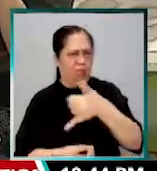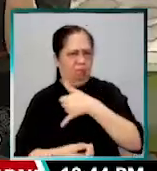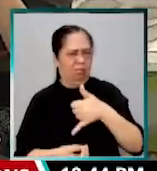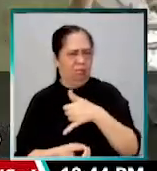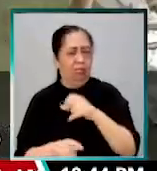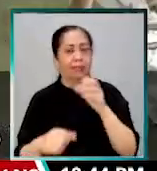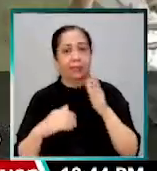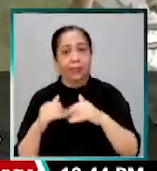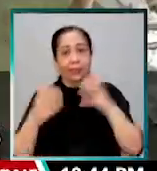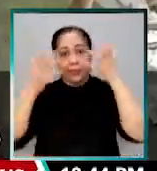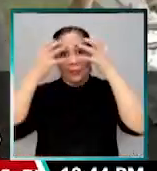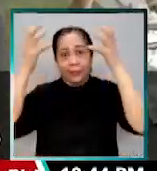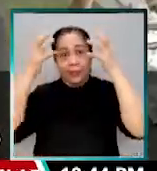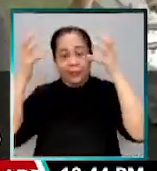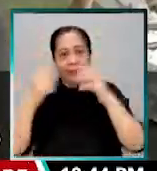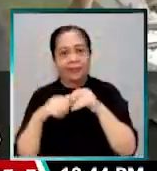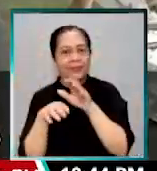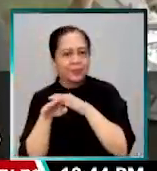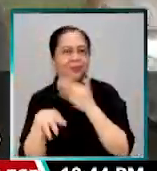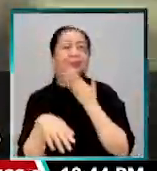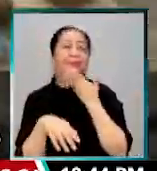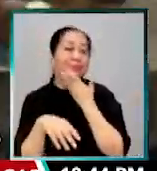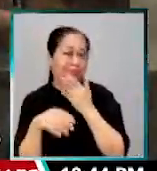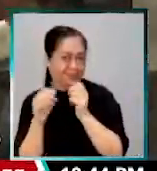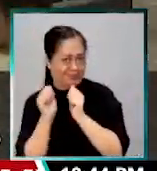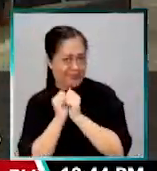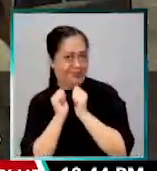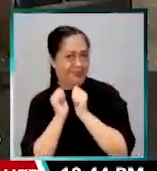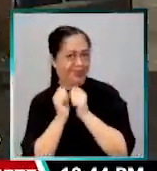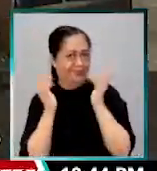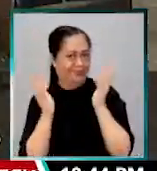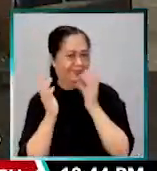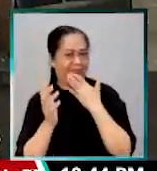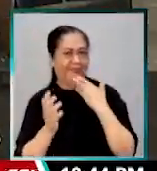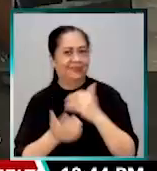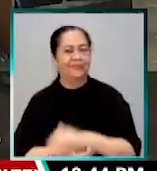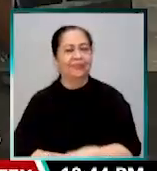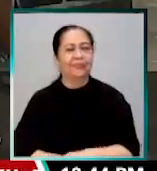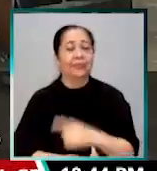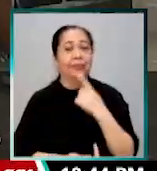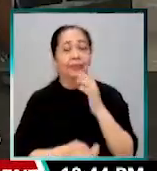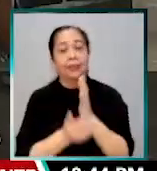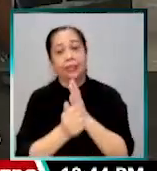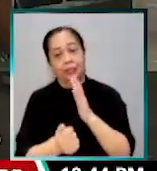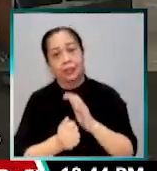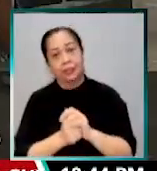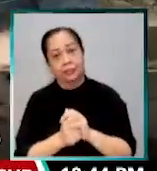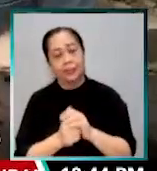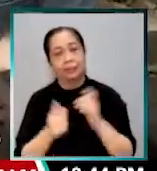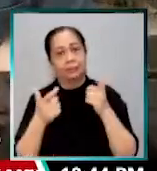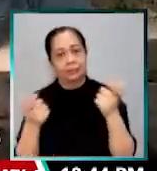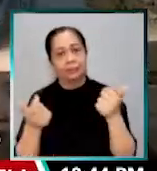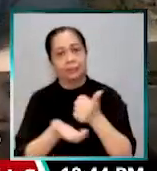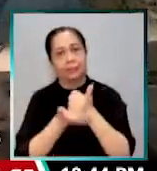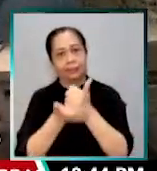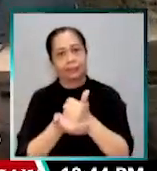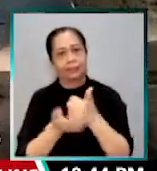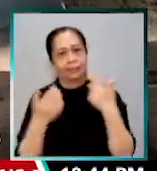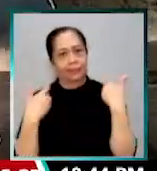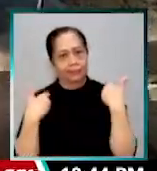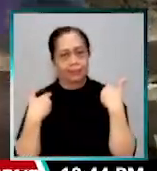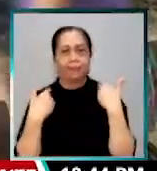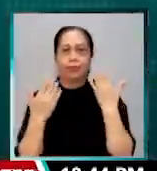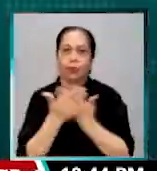na magalit, lambingan na lang po, tsaka jamon. Ayon sa isang eksperto, malaki ang naitutulong ng pagkakaroon ng New